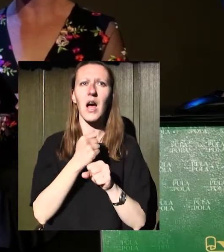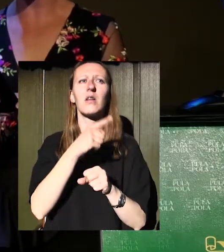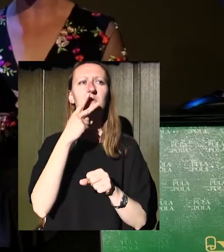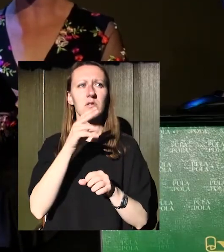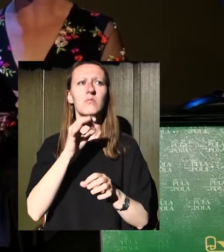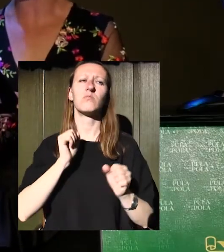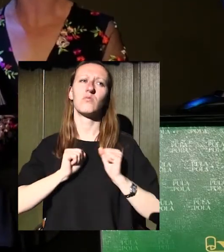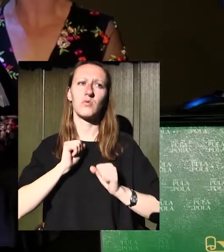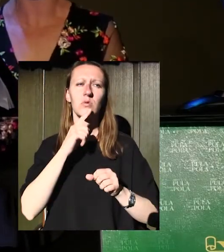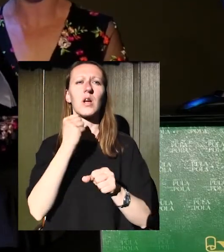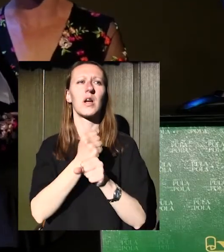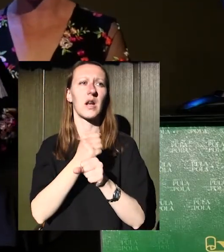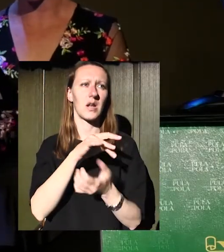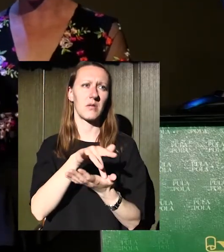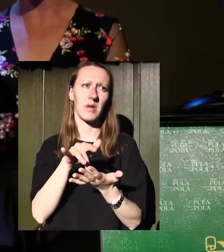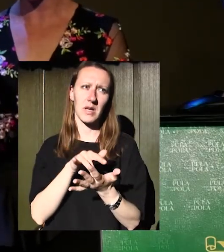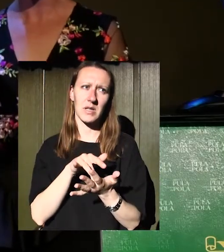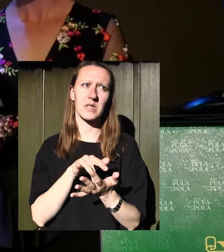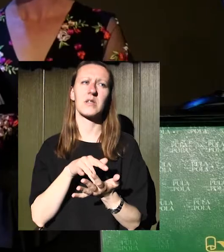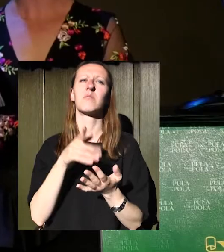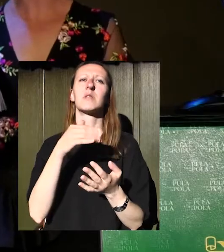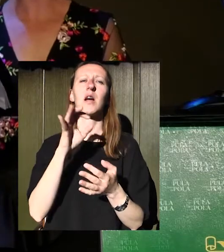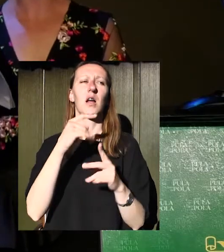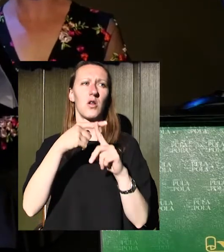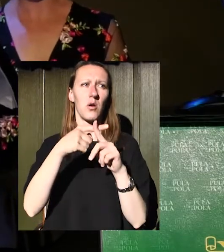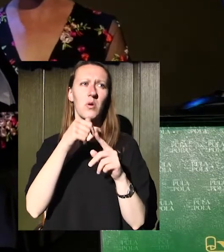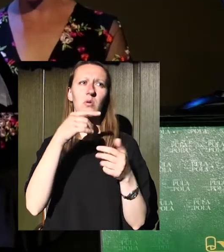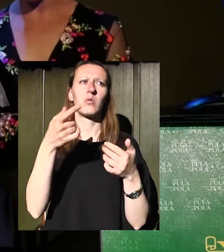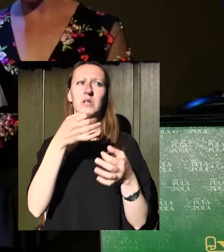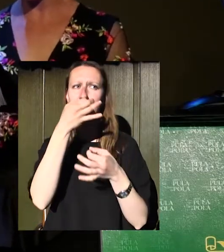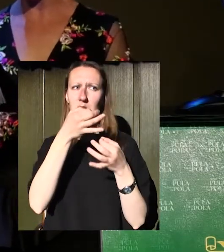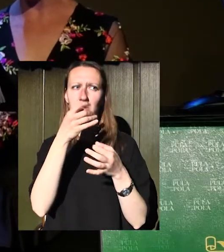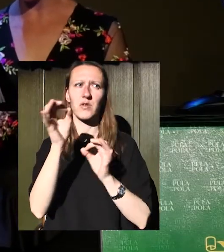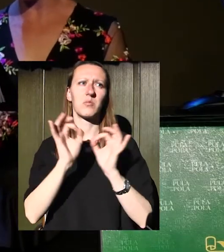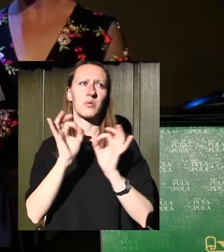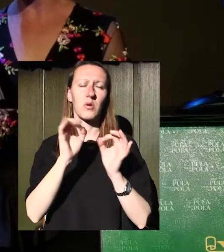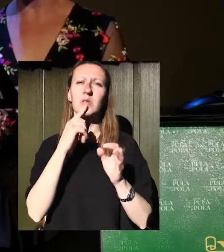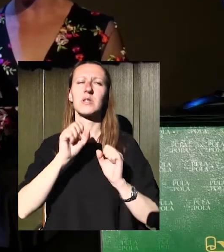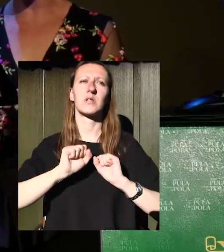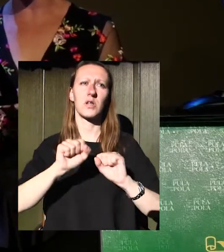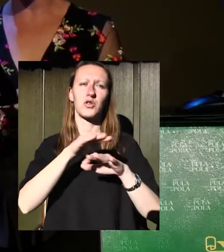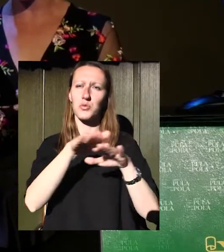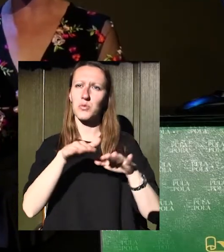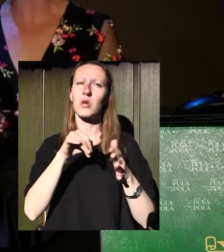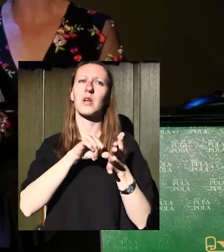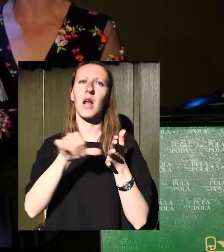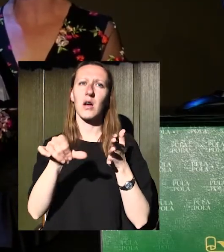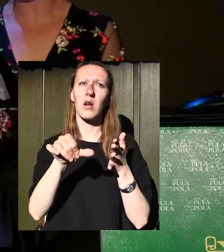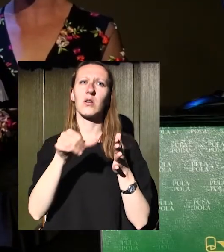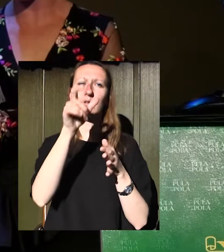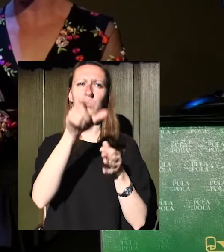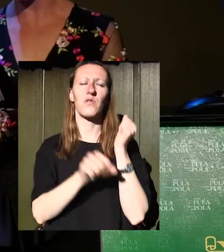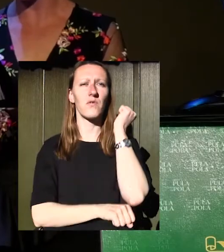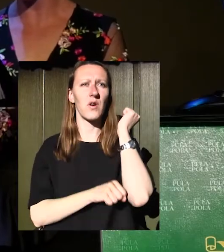radu i angažiranošću na radnim poljima. Za doprinos u istraživačkim projektima za zaštitu mora nagrađuje